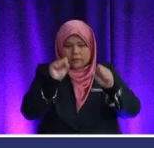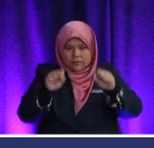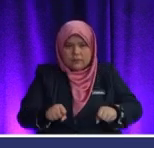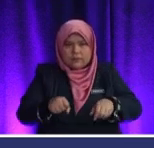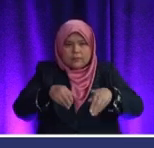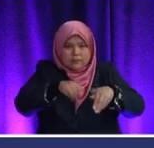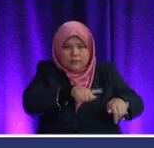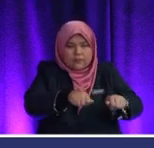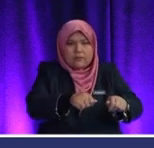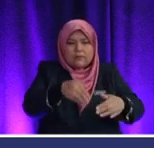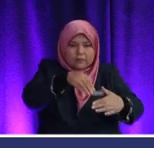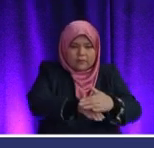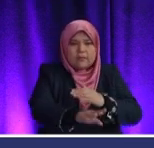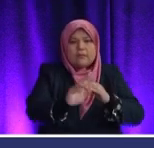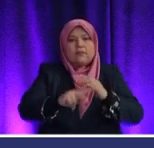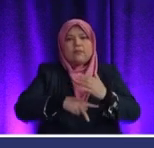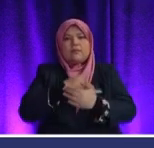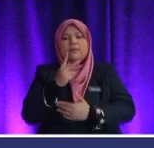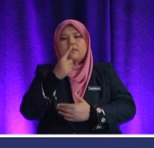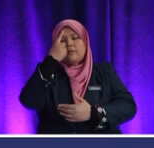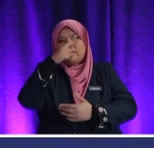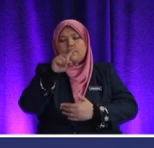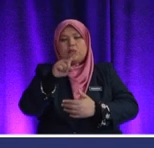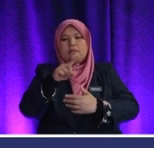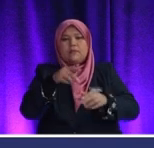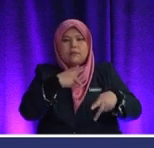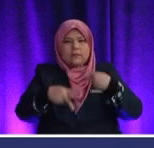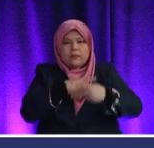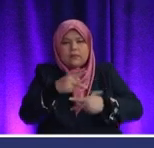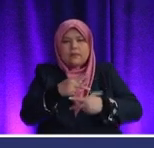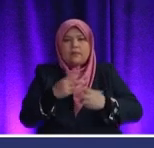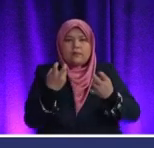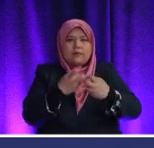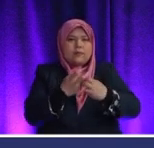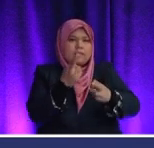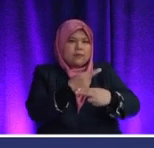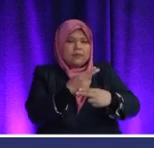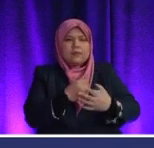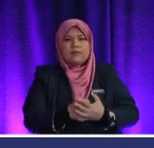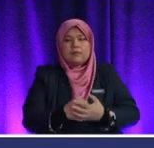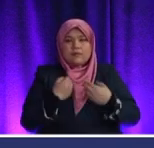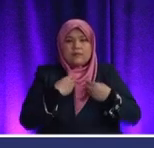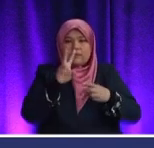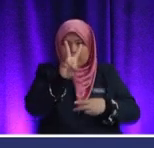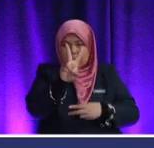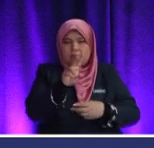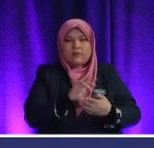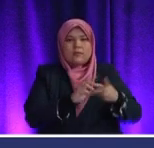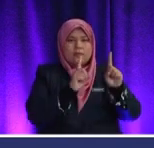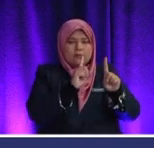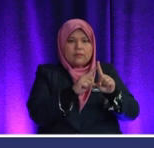masuk dan keluar melalui proses elektrolisis Oke Aduh oil extract disini satu adalah